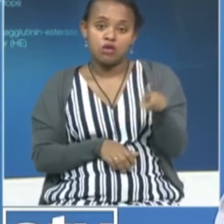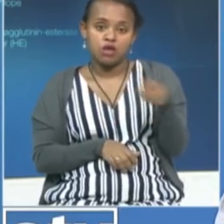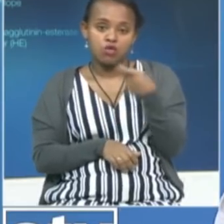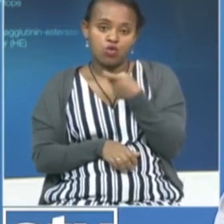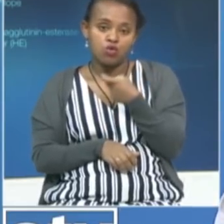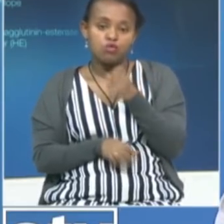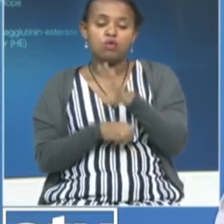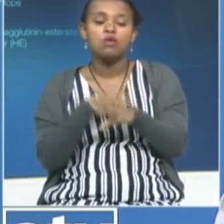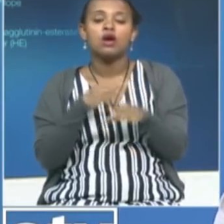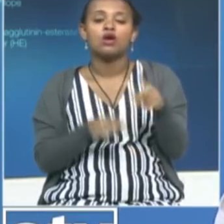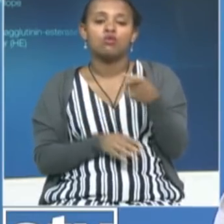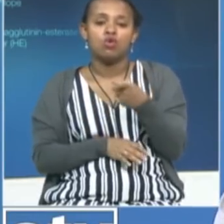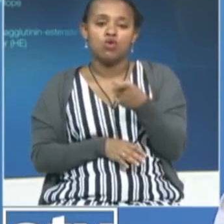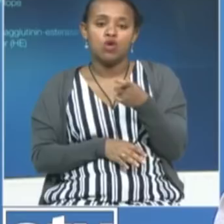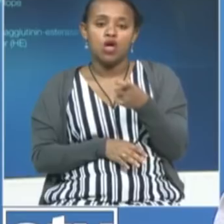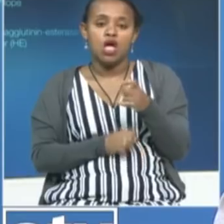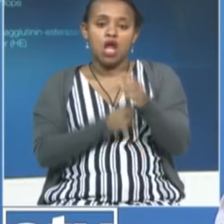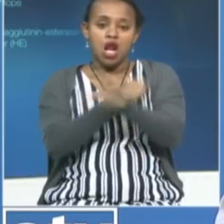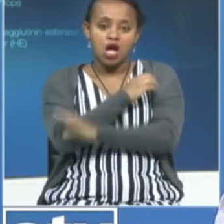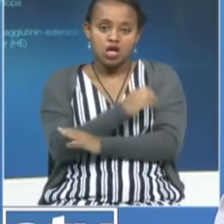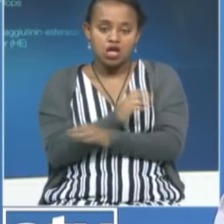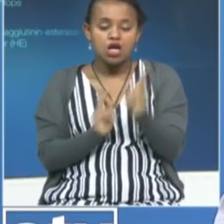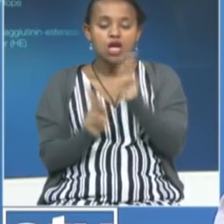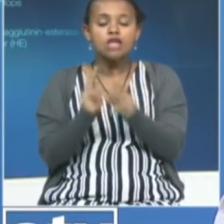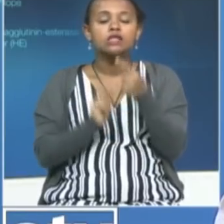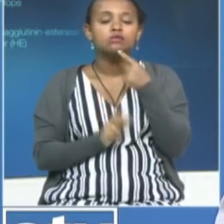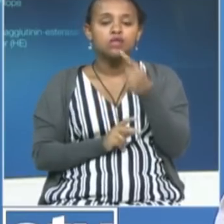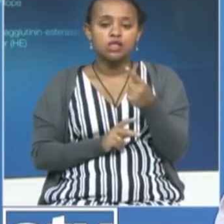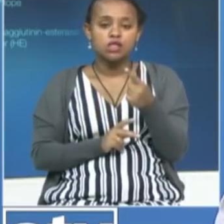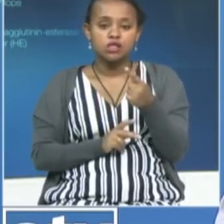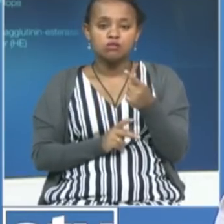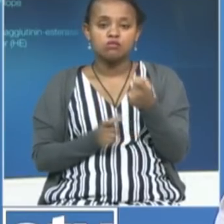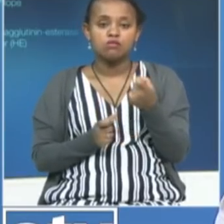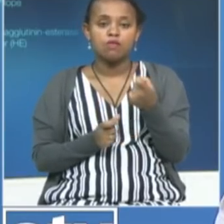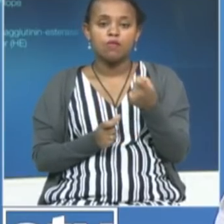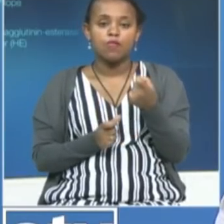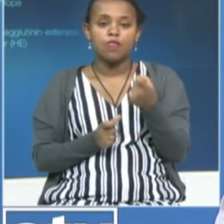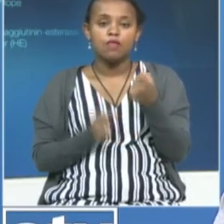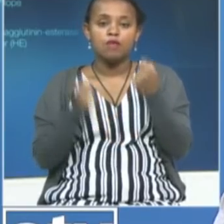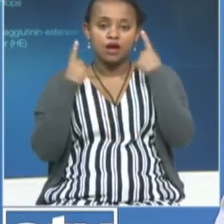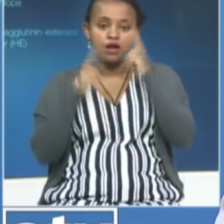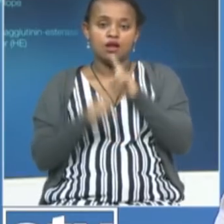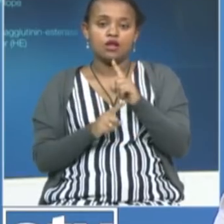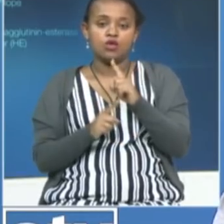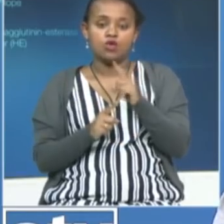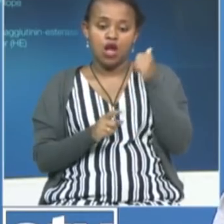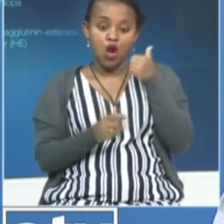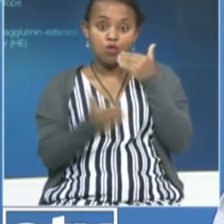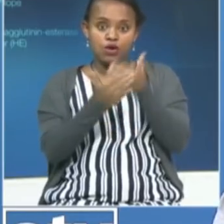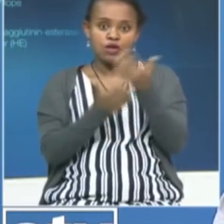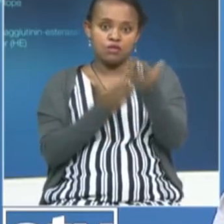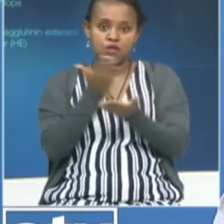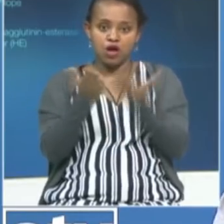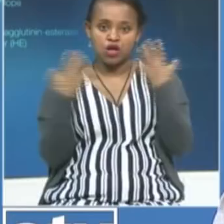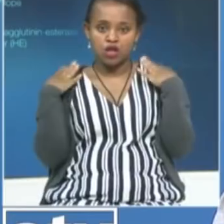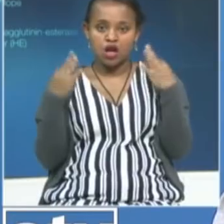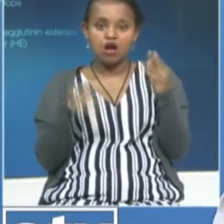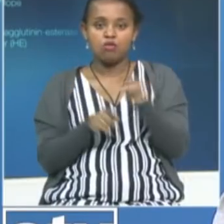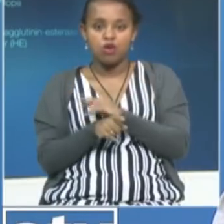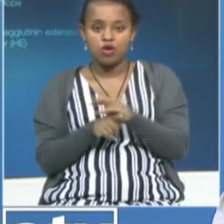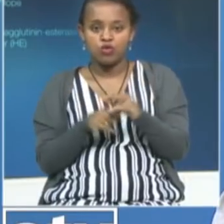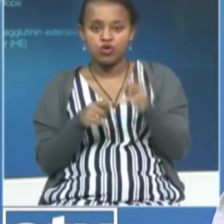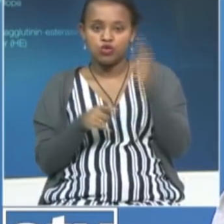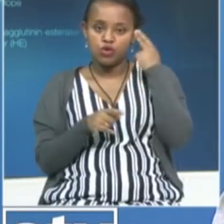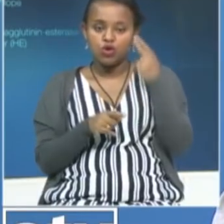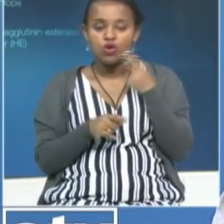እንደሆነ ለሀገር ለህዝብ ስል ዋጋ እየከፈለ እንደሆነ መረዳቱን ከዛም ደግሞ በቅርብ የሚያገለግሉ ጤና ባለሙያዎች